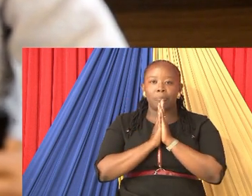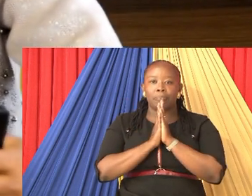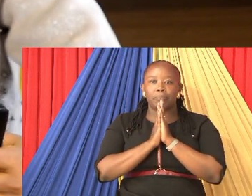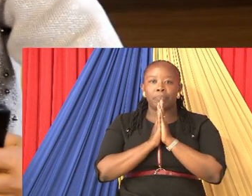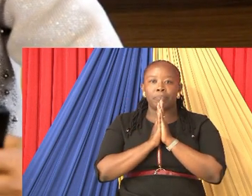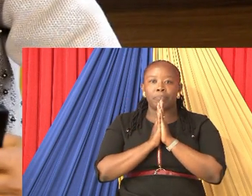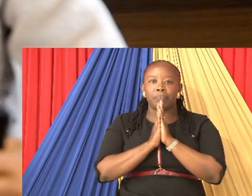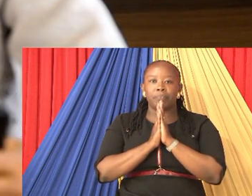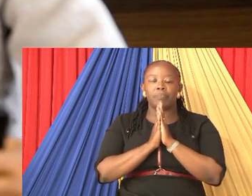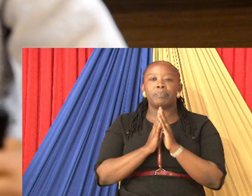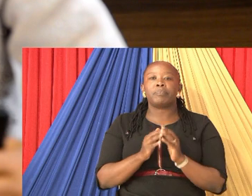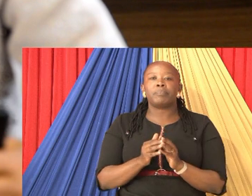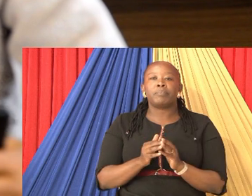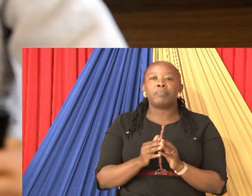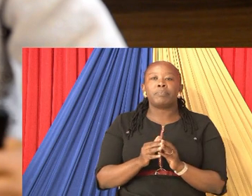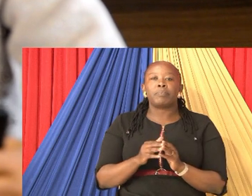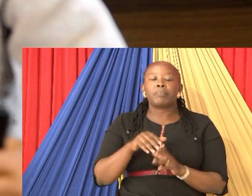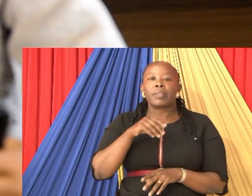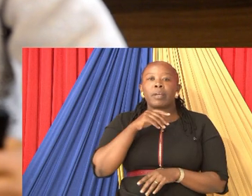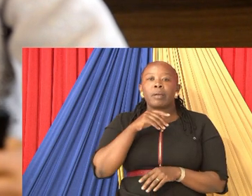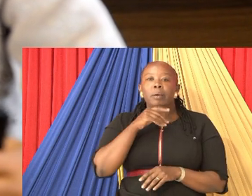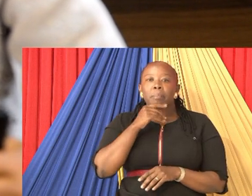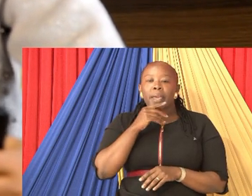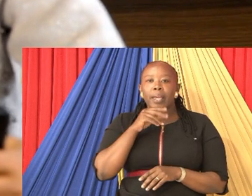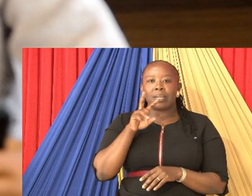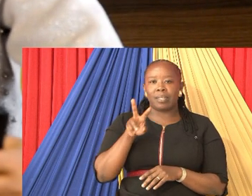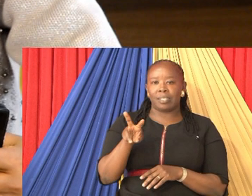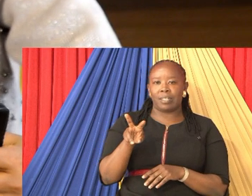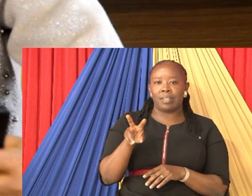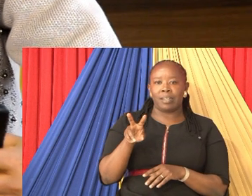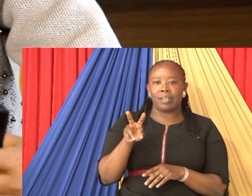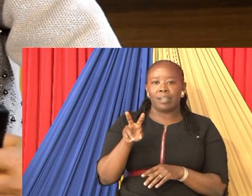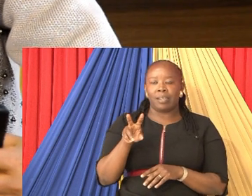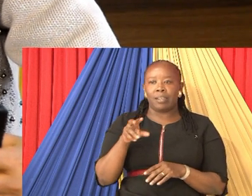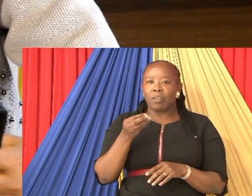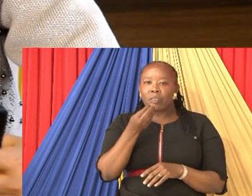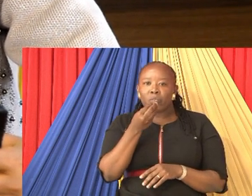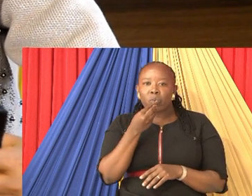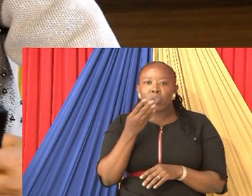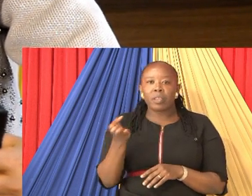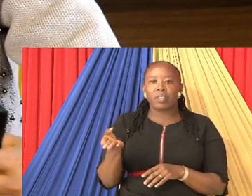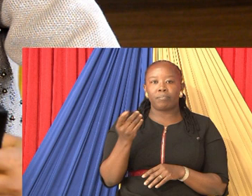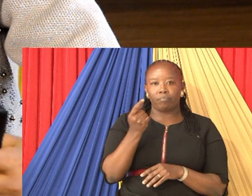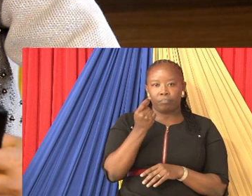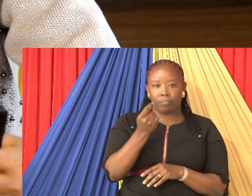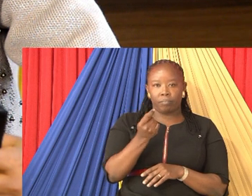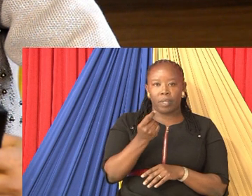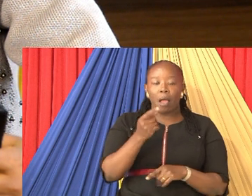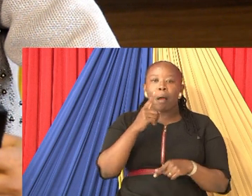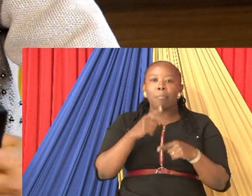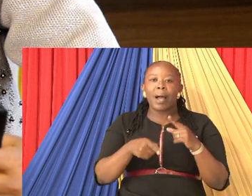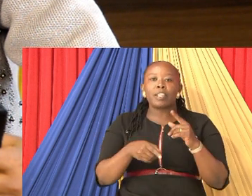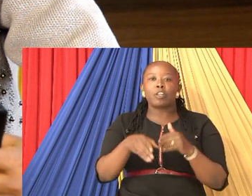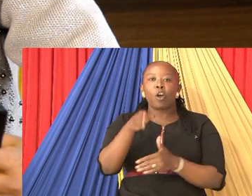wanadamu, wanaona chakula ni kichache ama hakiwezi kutosha. Lakini Yesu anashukuru.